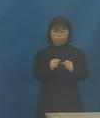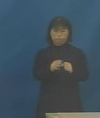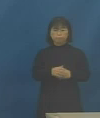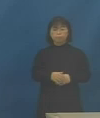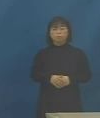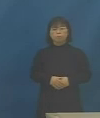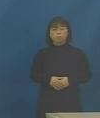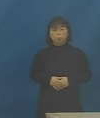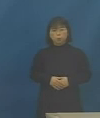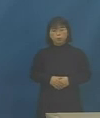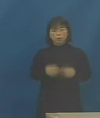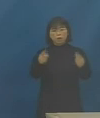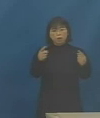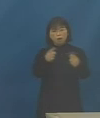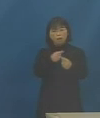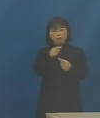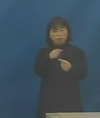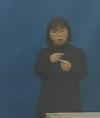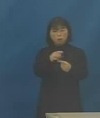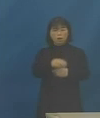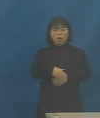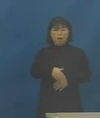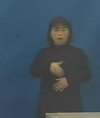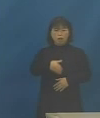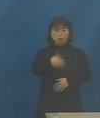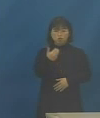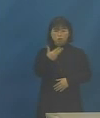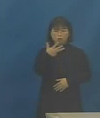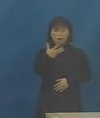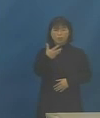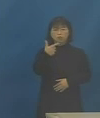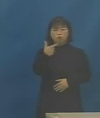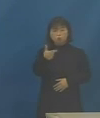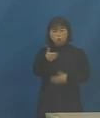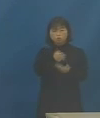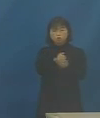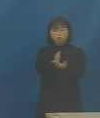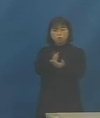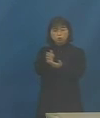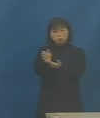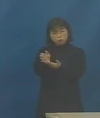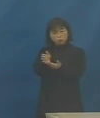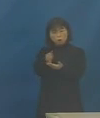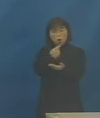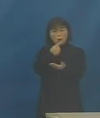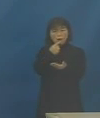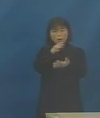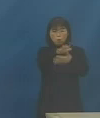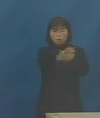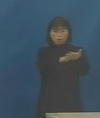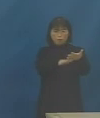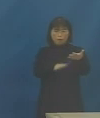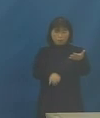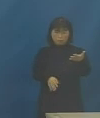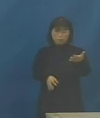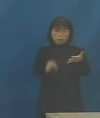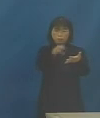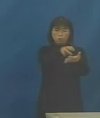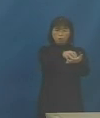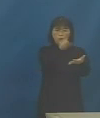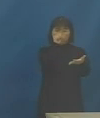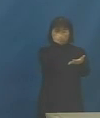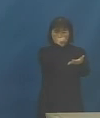まああの改定としては986種これをあのレッドデータリストに載せていこうと